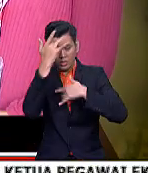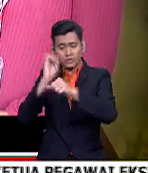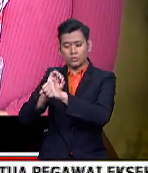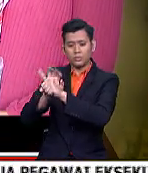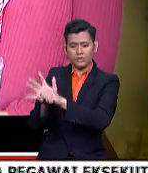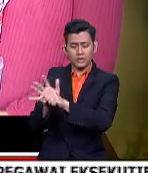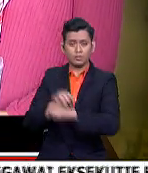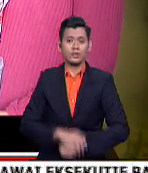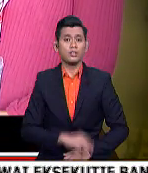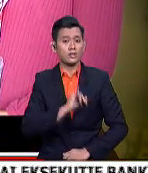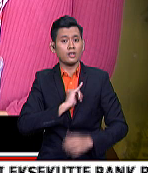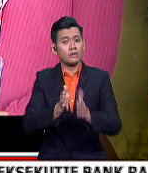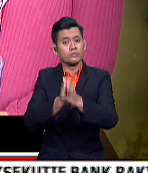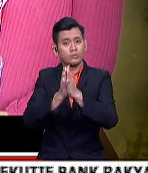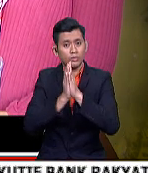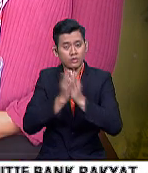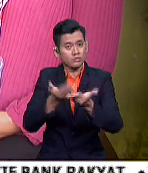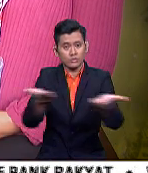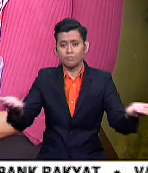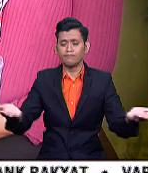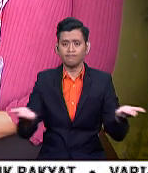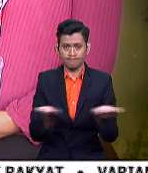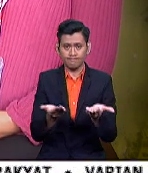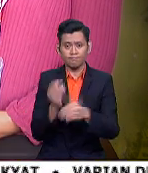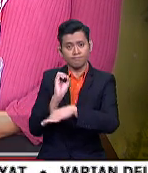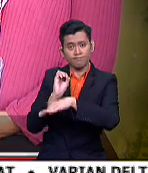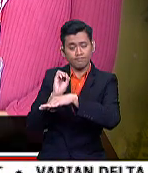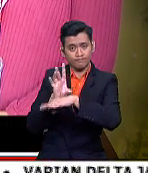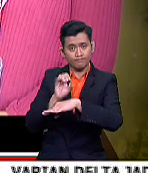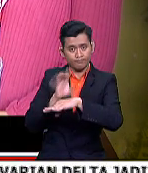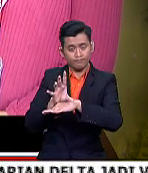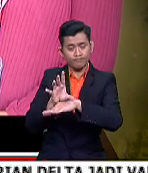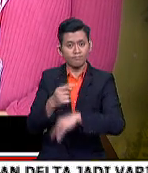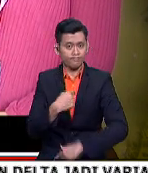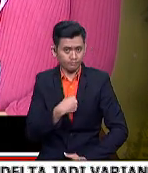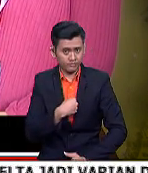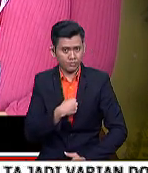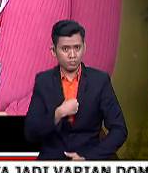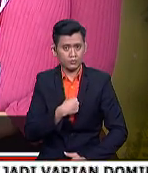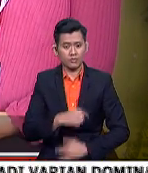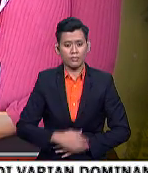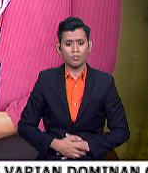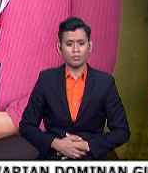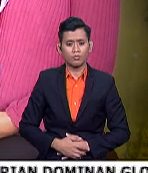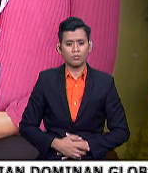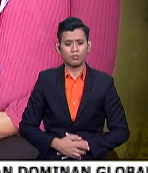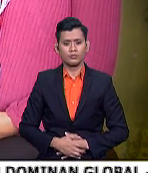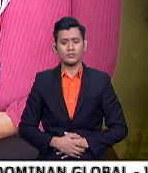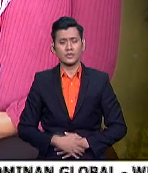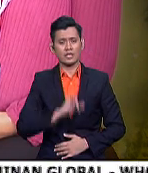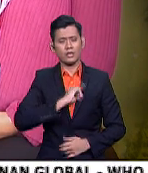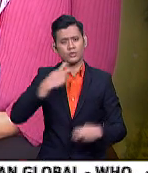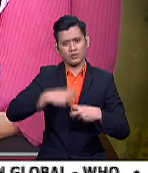semua orang lah. Saya tanya makcik ni. Makcik nak cakap pun tak pelat ni. Tak apa. Ayat